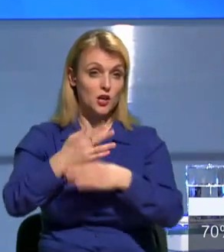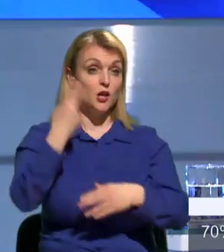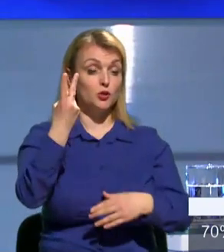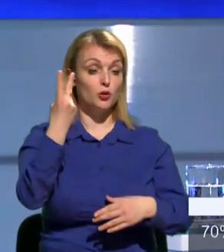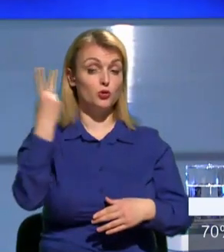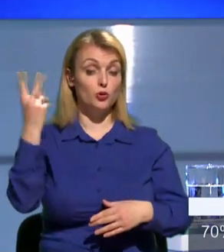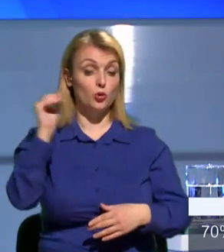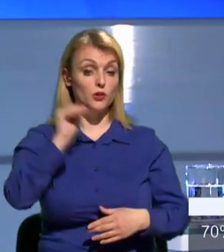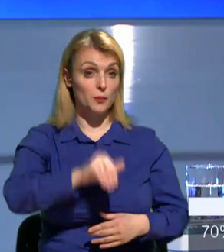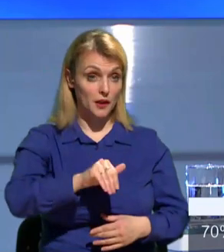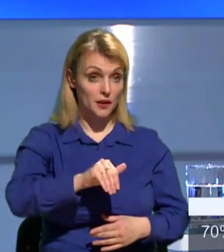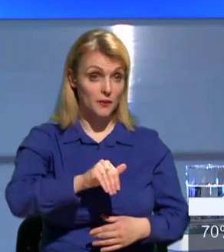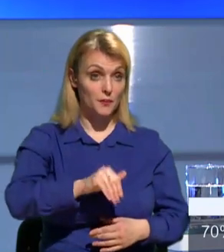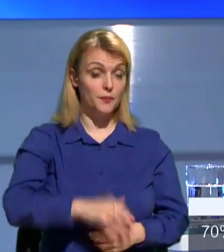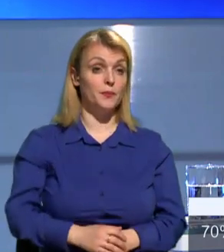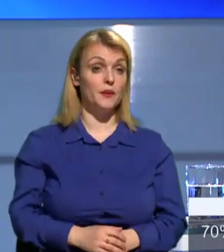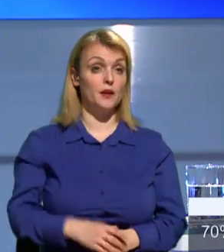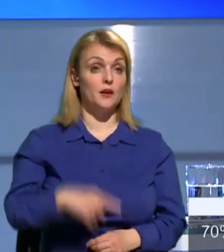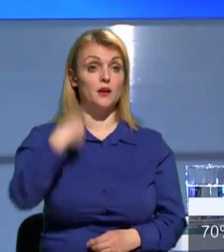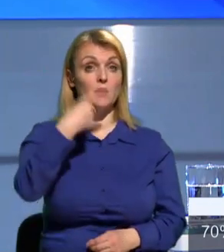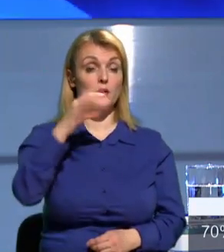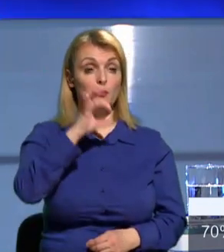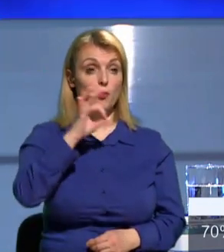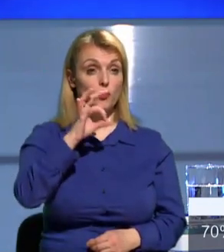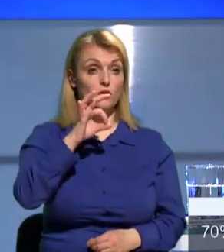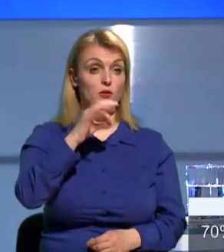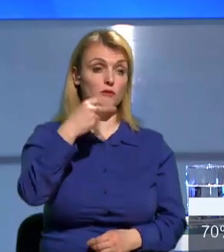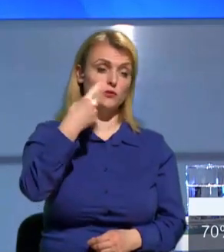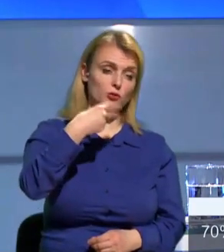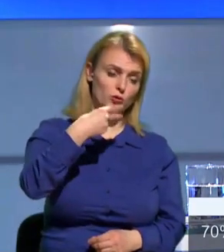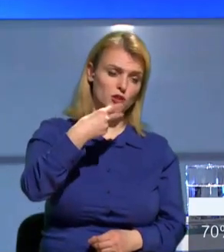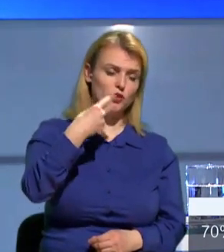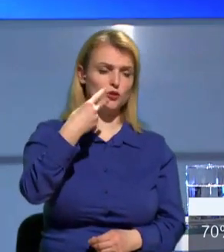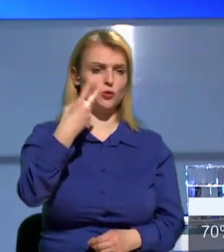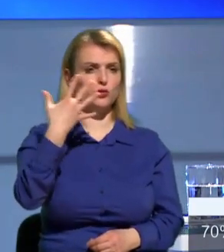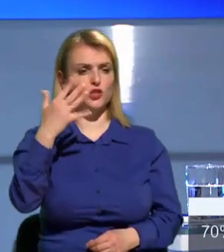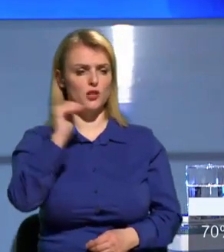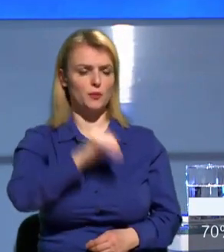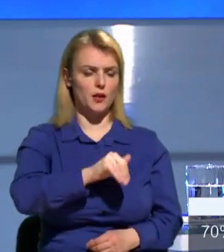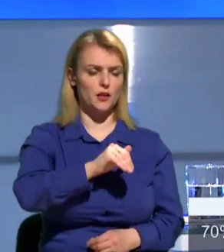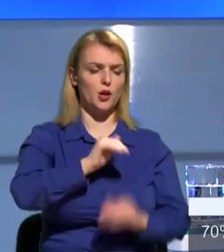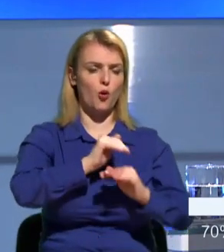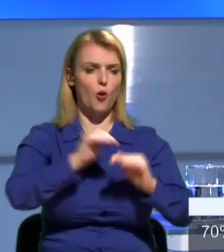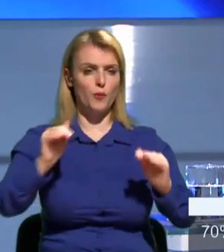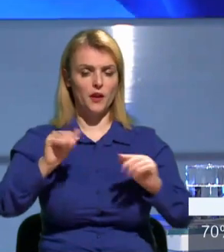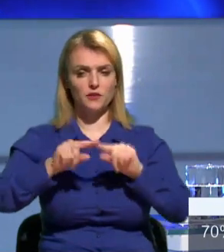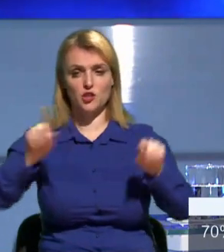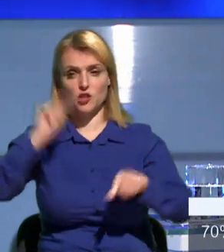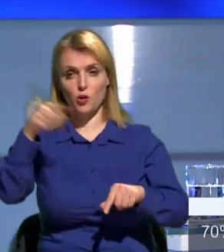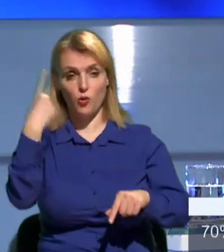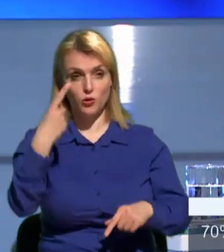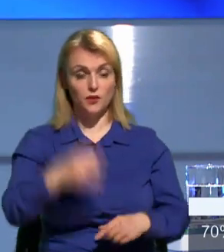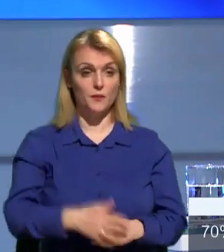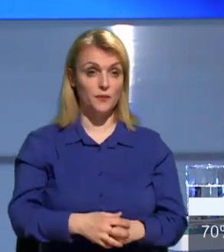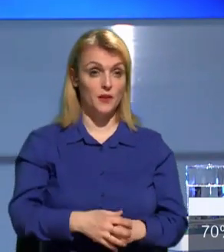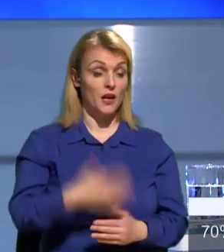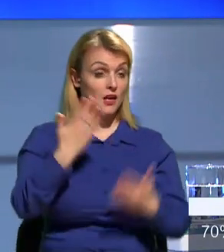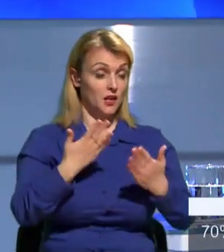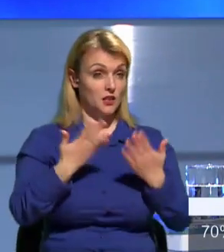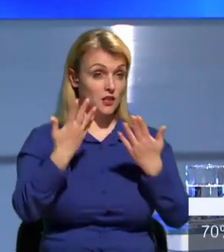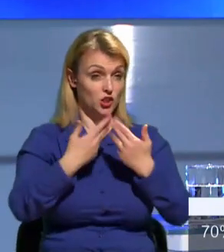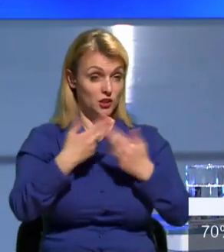22.531 de copii. Adică e vorba de 20-25.000 de copii pe an. Dacă îți vorbim de 20.000 de lei, este vorba